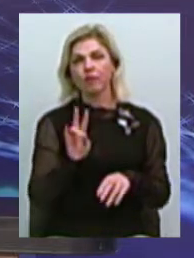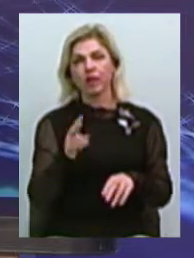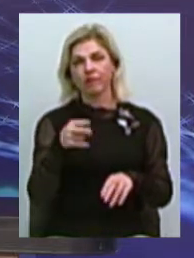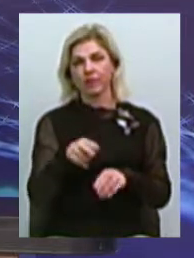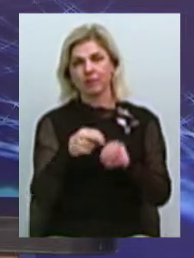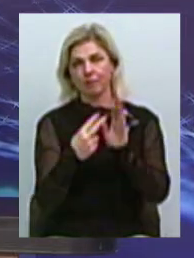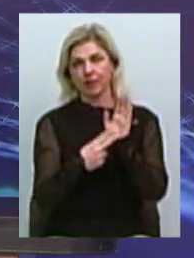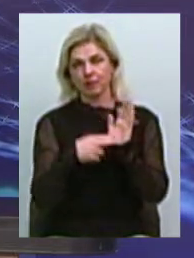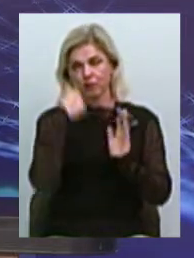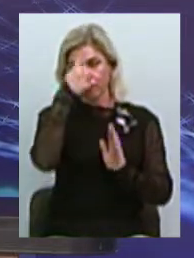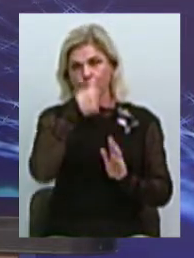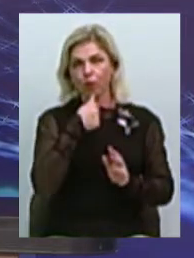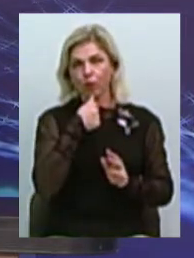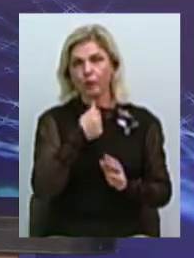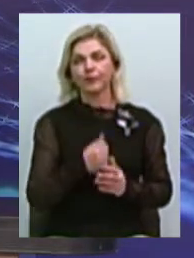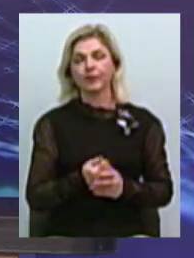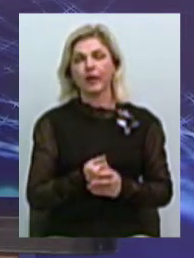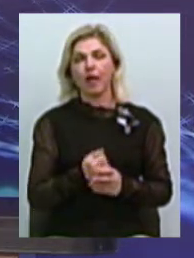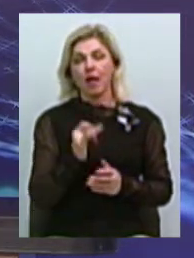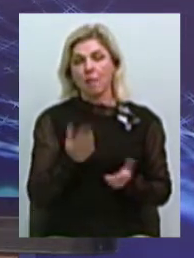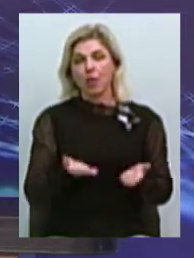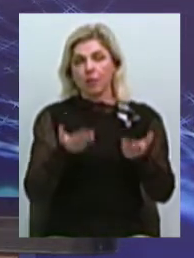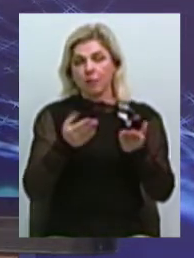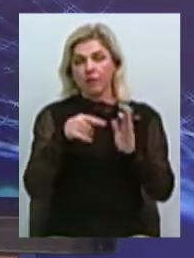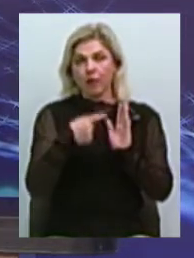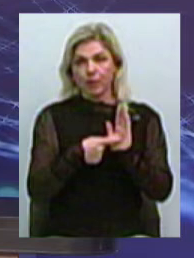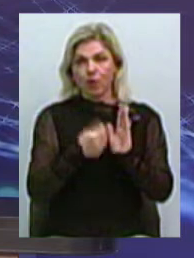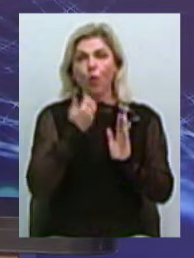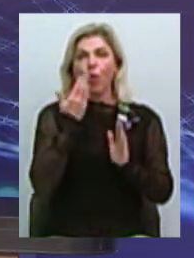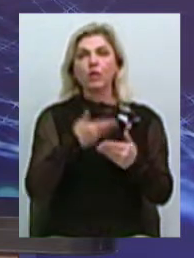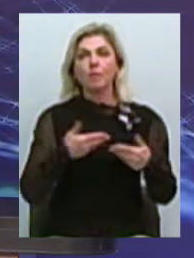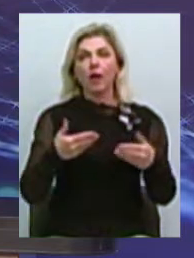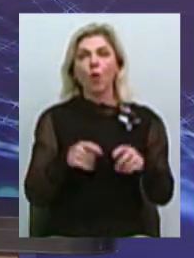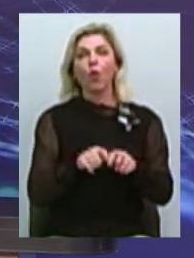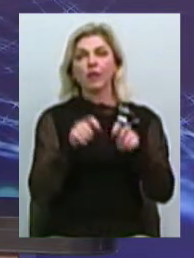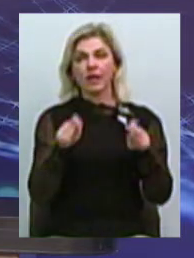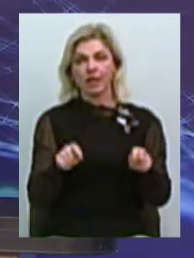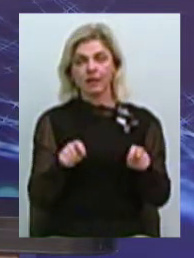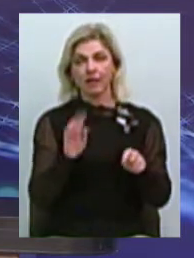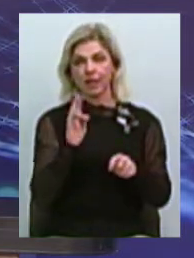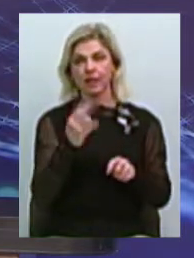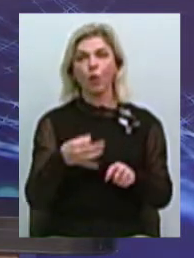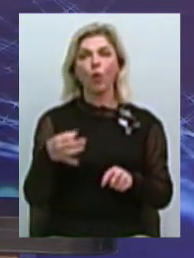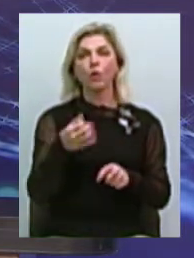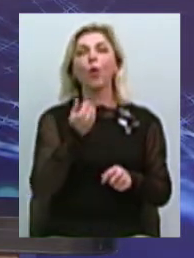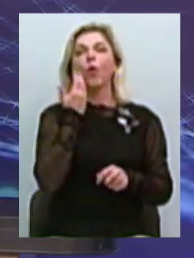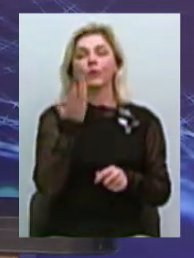року. Але тоді постає питання, коли ми відкриті на Миколаївщині